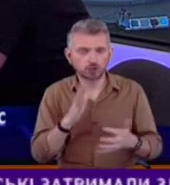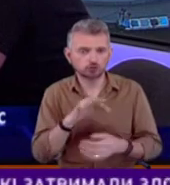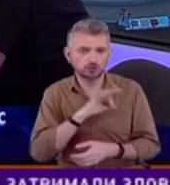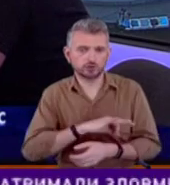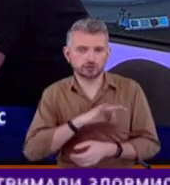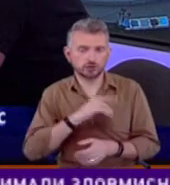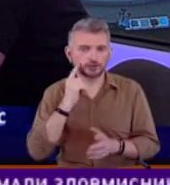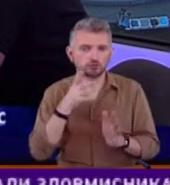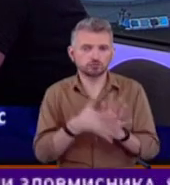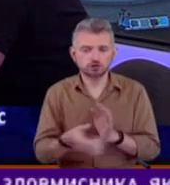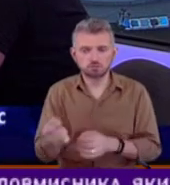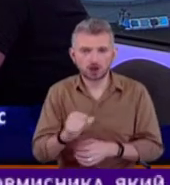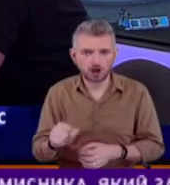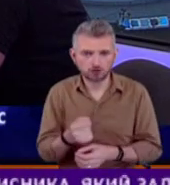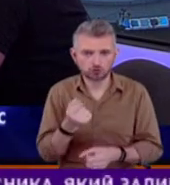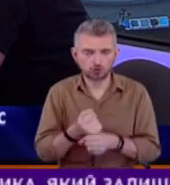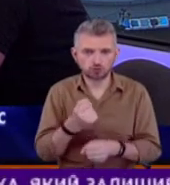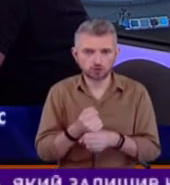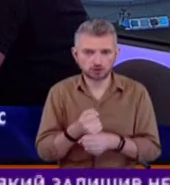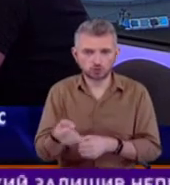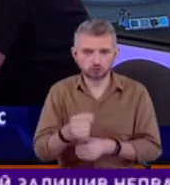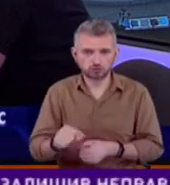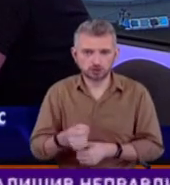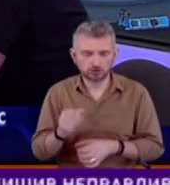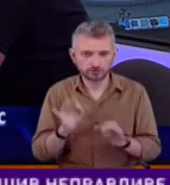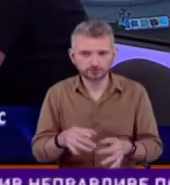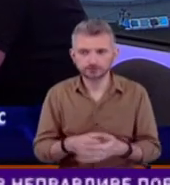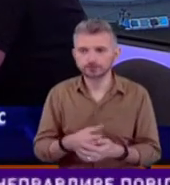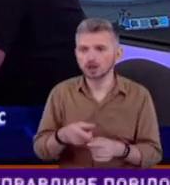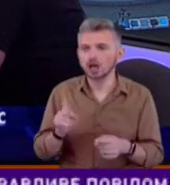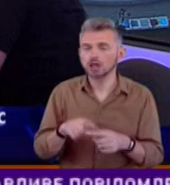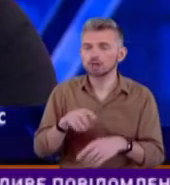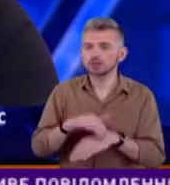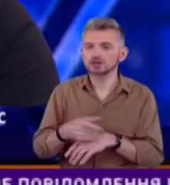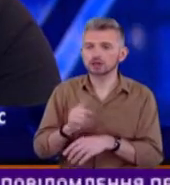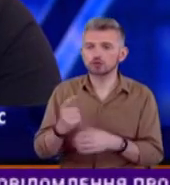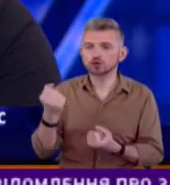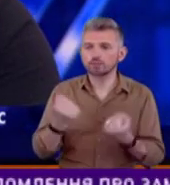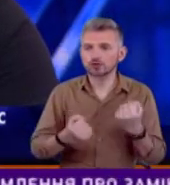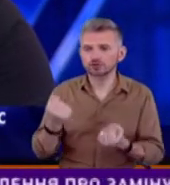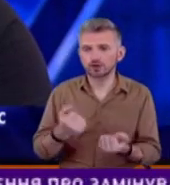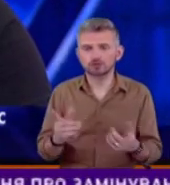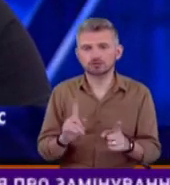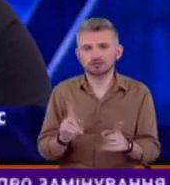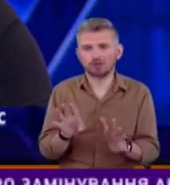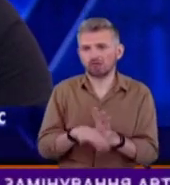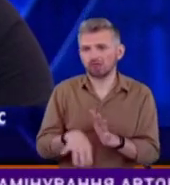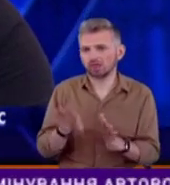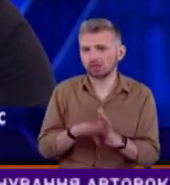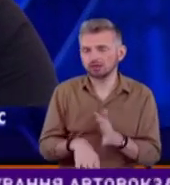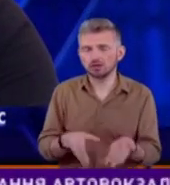використовувати, розуміючи механіку роботи коробки передач. Опять же, это вот признак того, что вождение стало чем-то само собой разумеющимся.